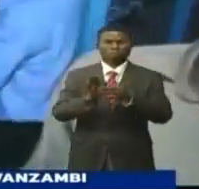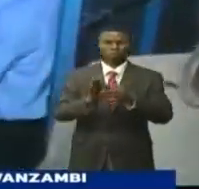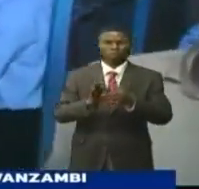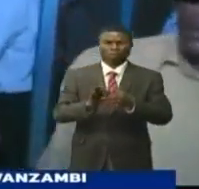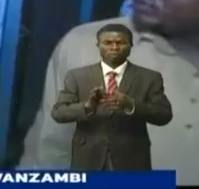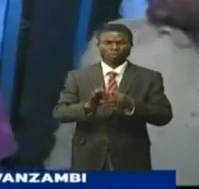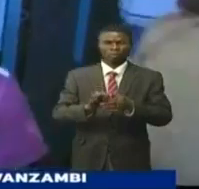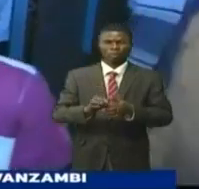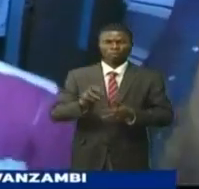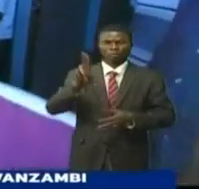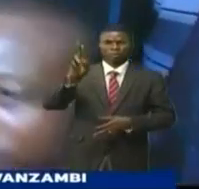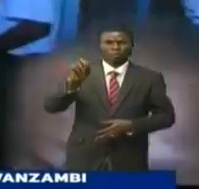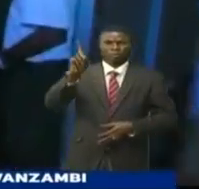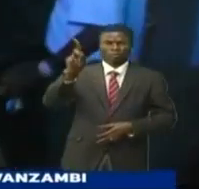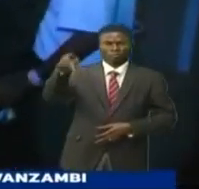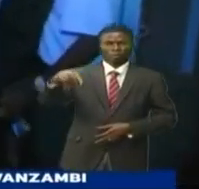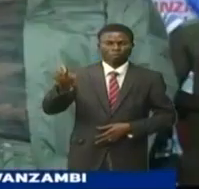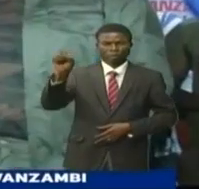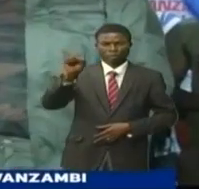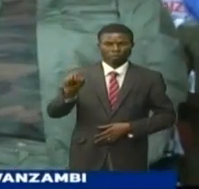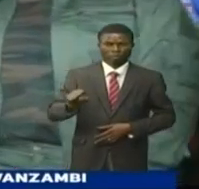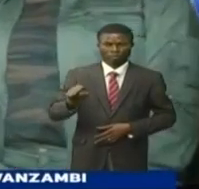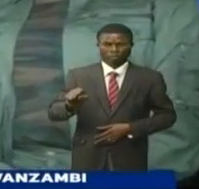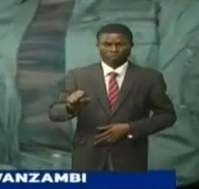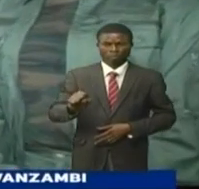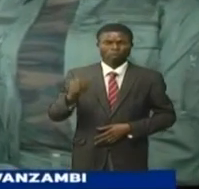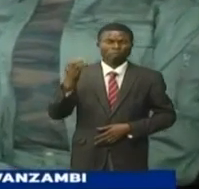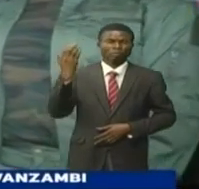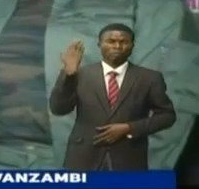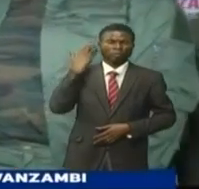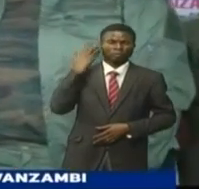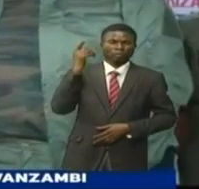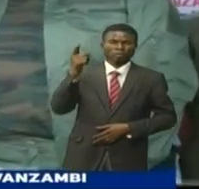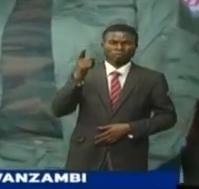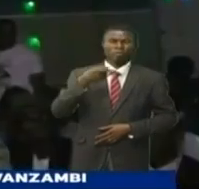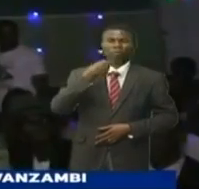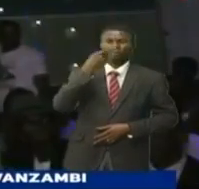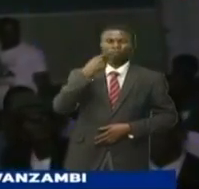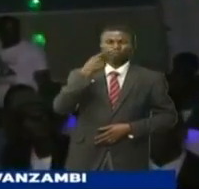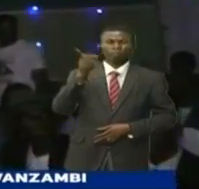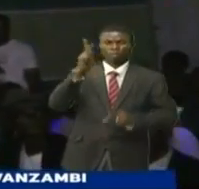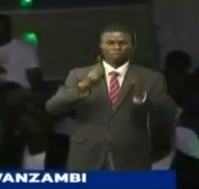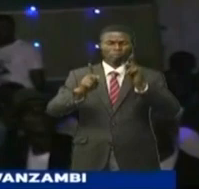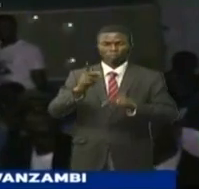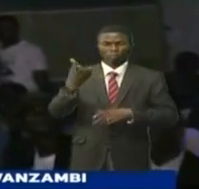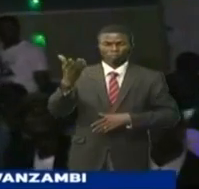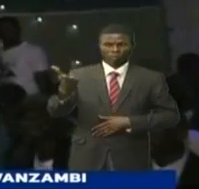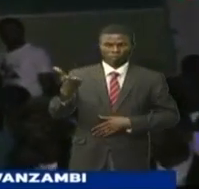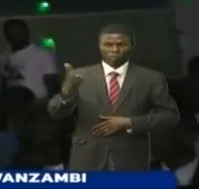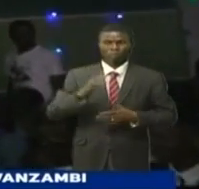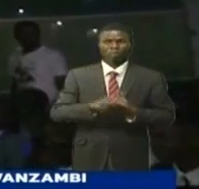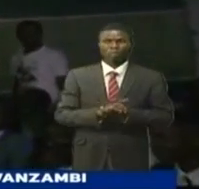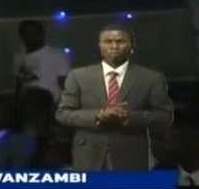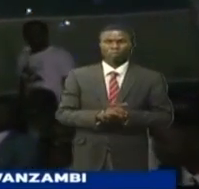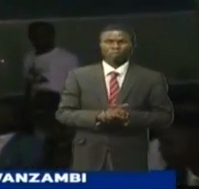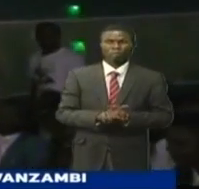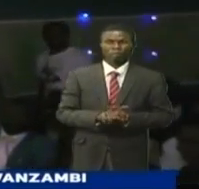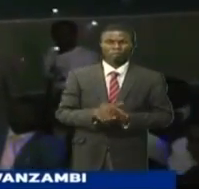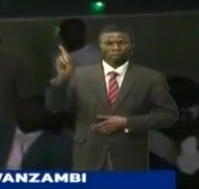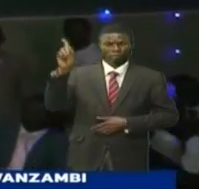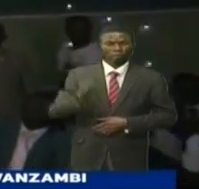et le progrès social UDPS Abigail Ouazzane de cette partie de la capitale